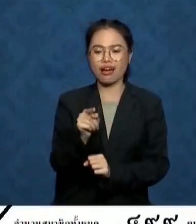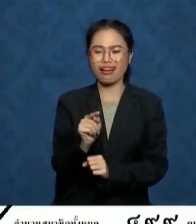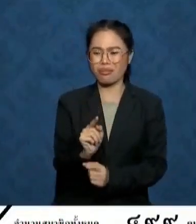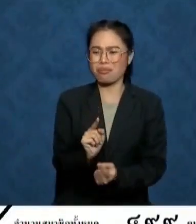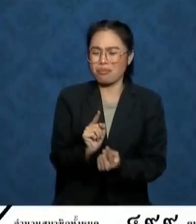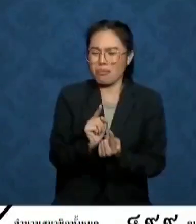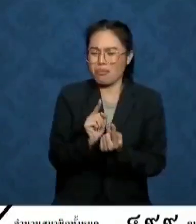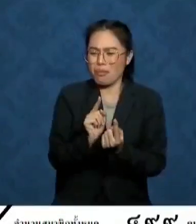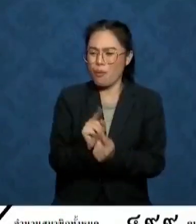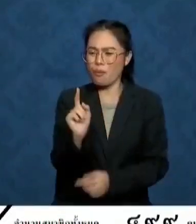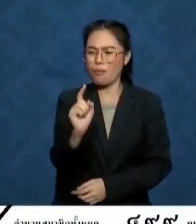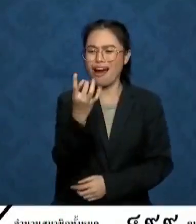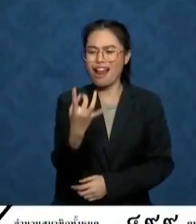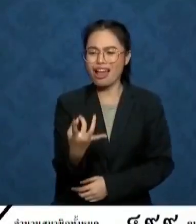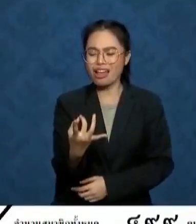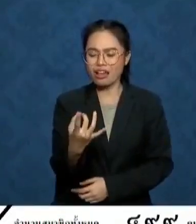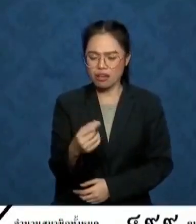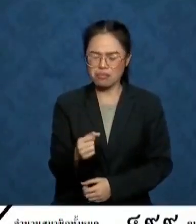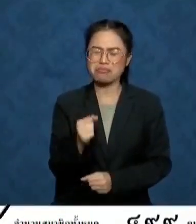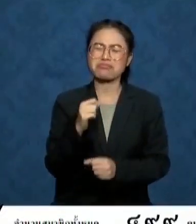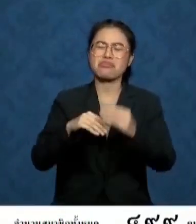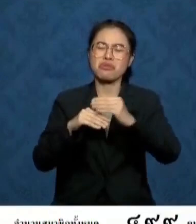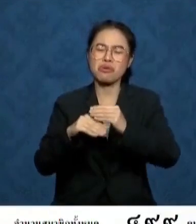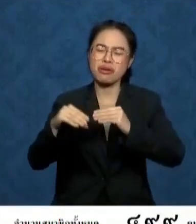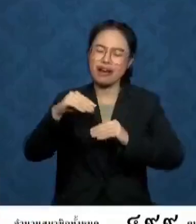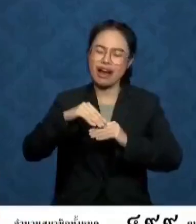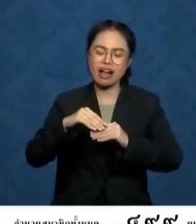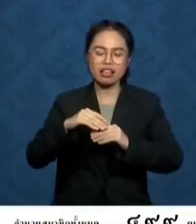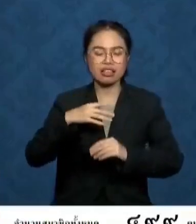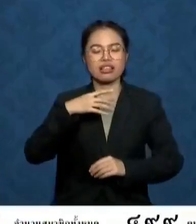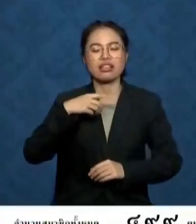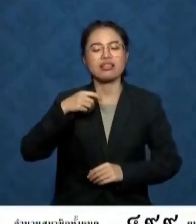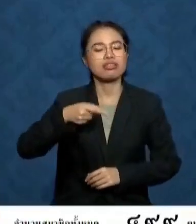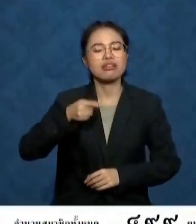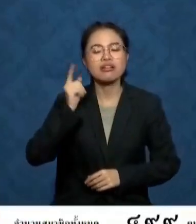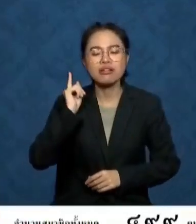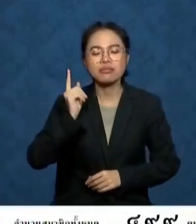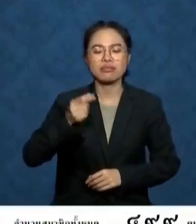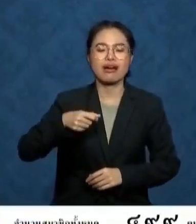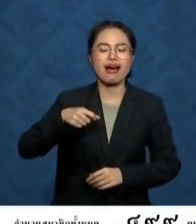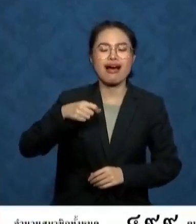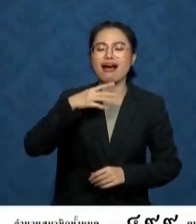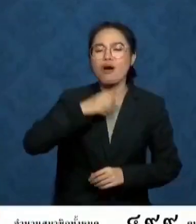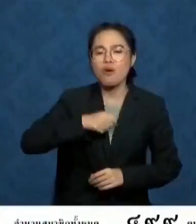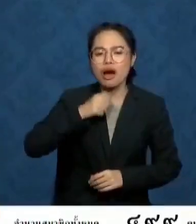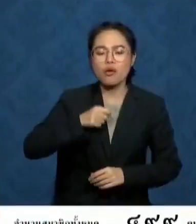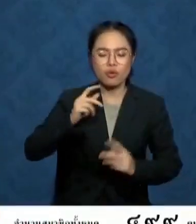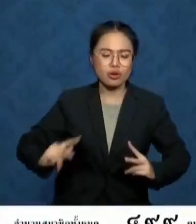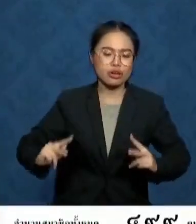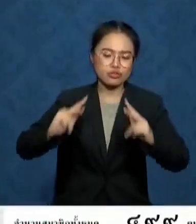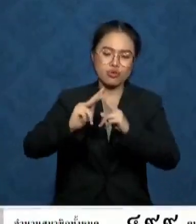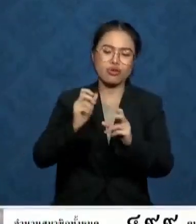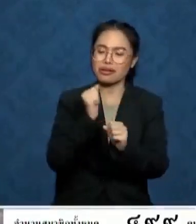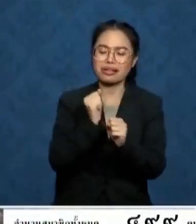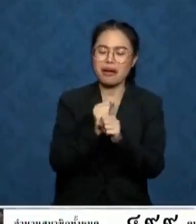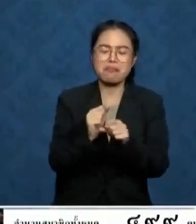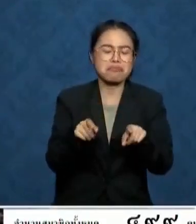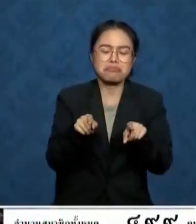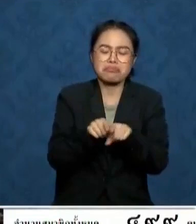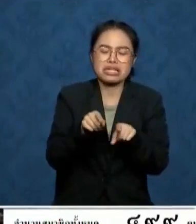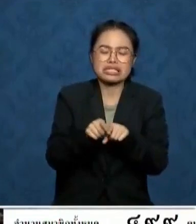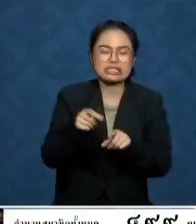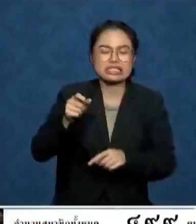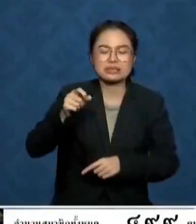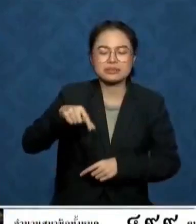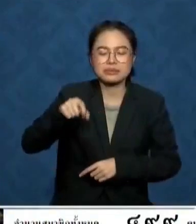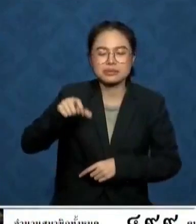ใหญ่ก็จะเป็นโครงการเดิมๆที่กระทรวงเนี่ยก็ทำอยู่แล้วทุกปี